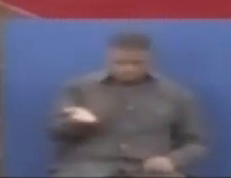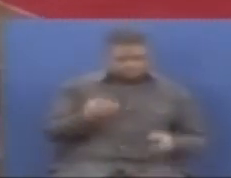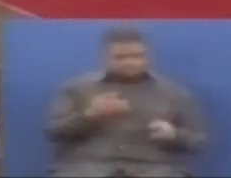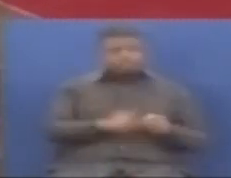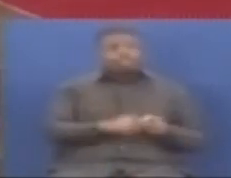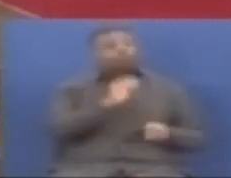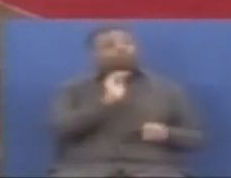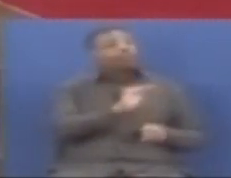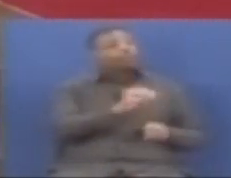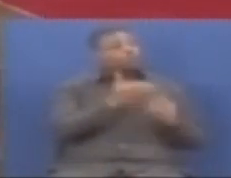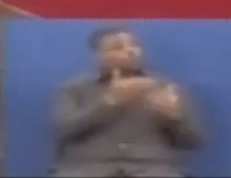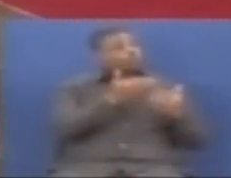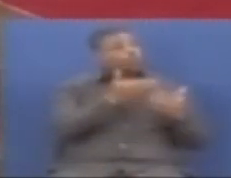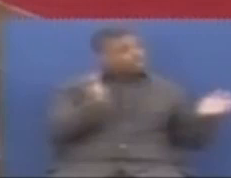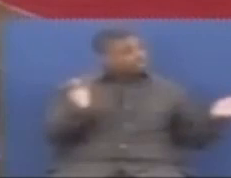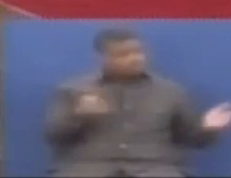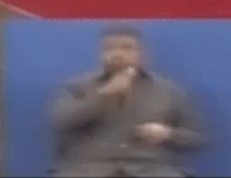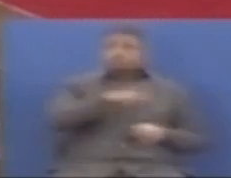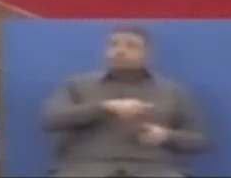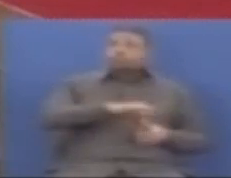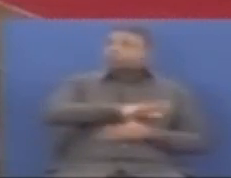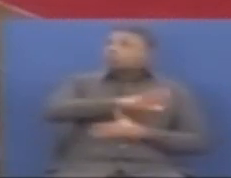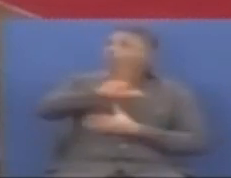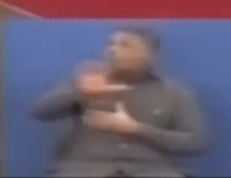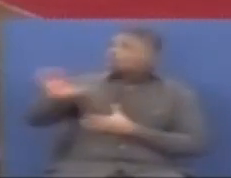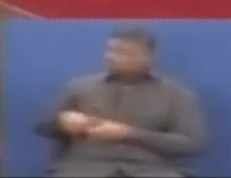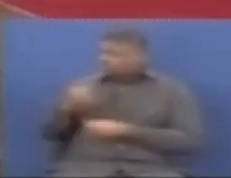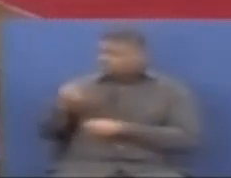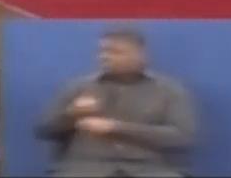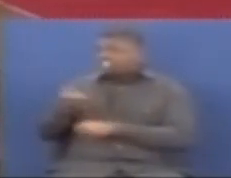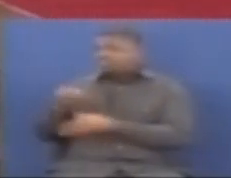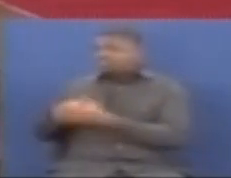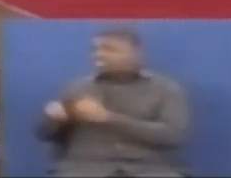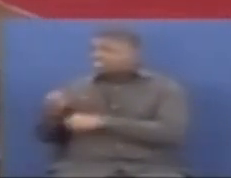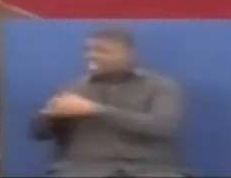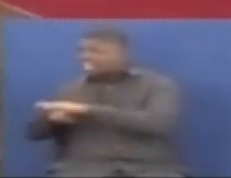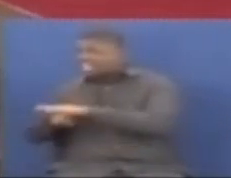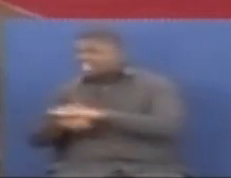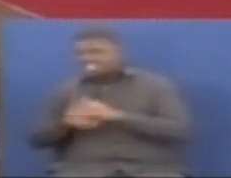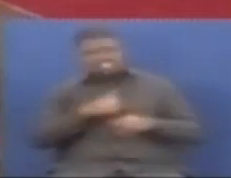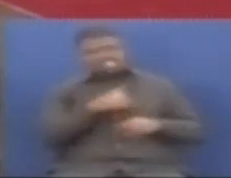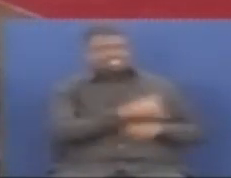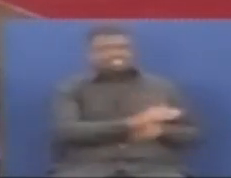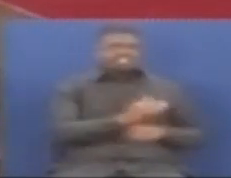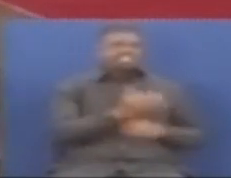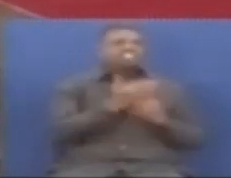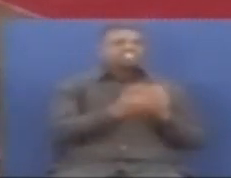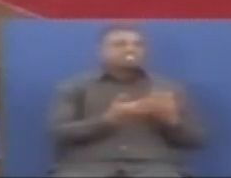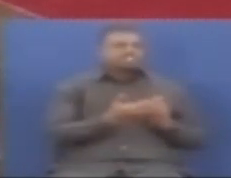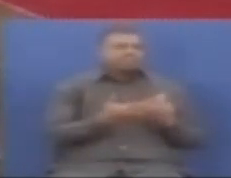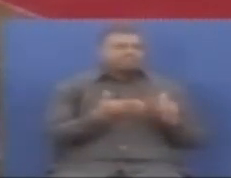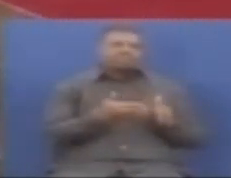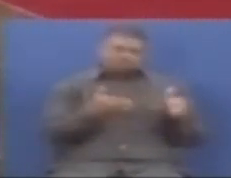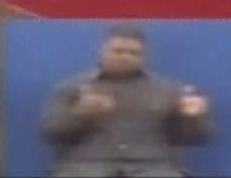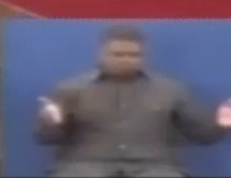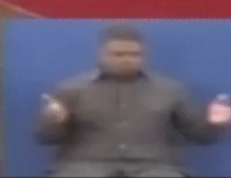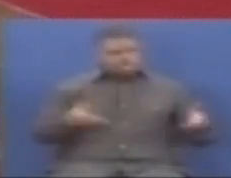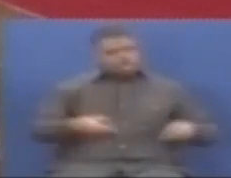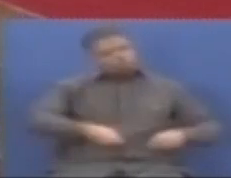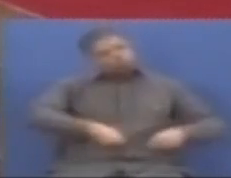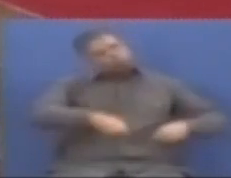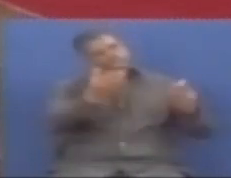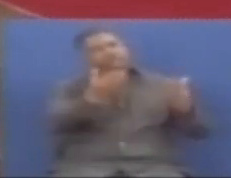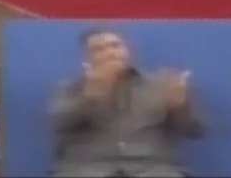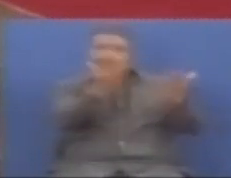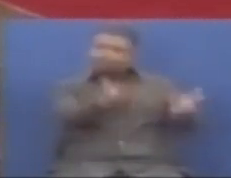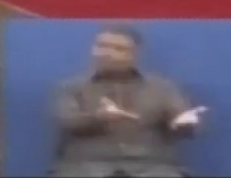kwamba kwa kisingizio kwamba kuna njaa, na haijawahi hata siku moja kuweka mpango